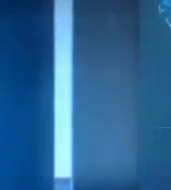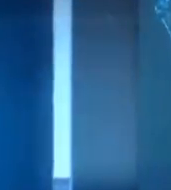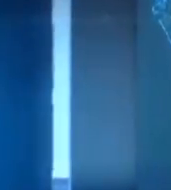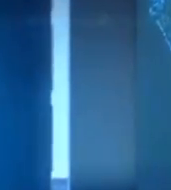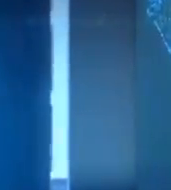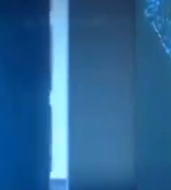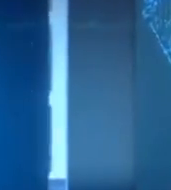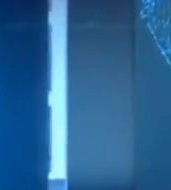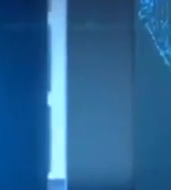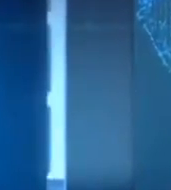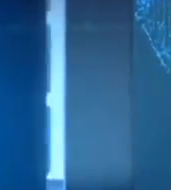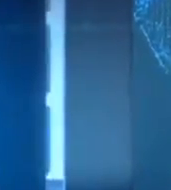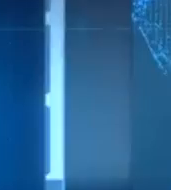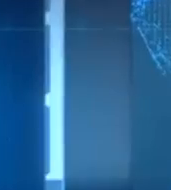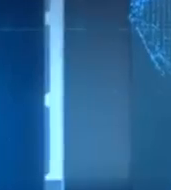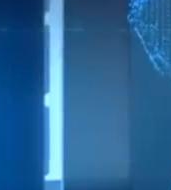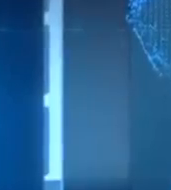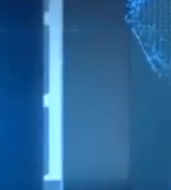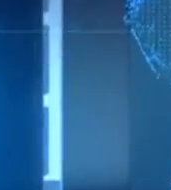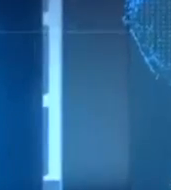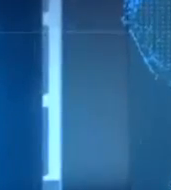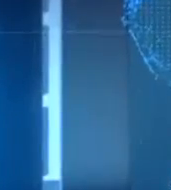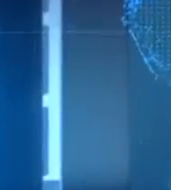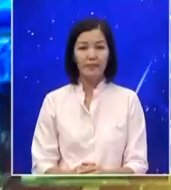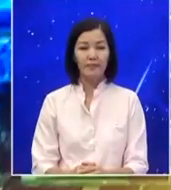Меруерт Қыдырбайқызы, Жасұлан Шынгенже, Жетісу телеарнасы.